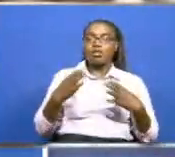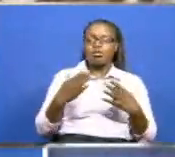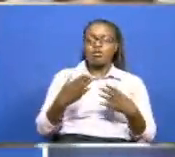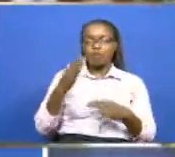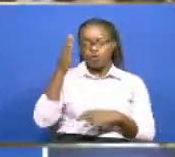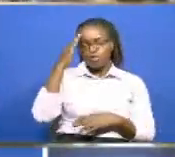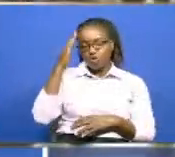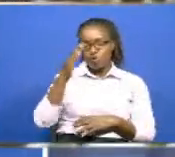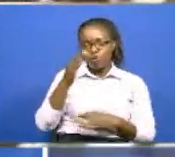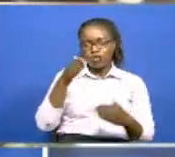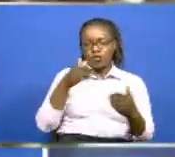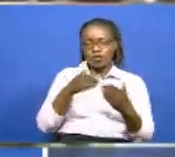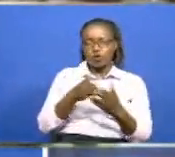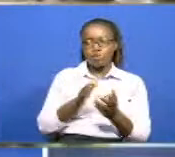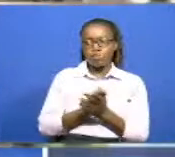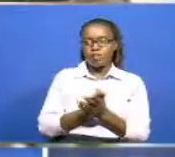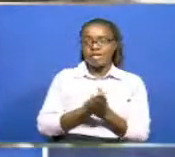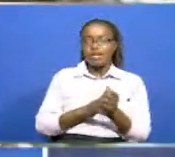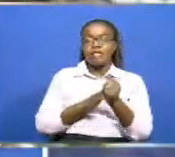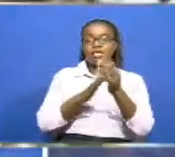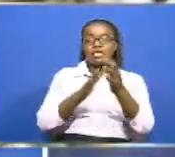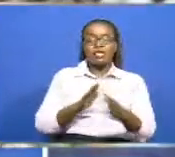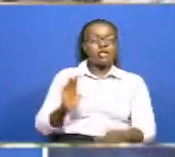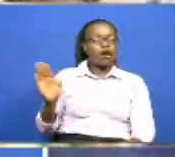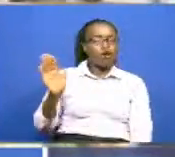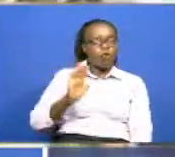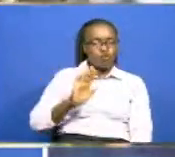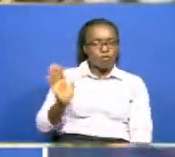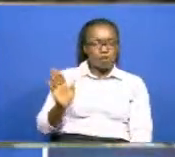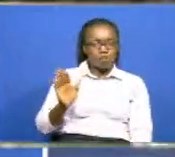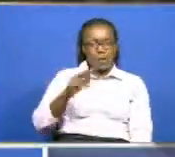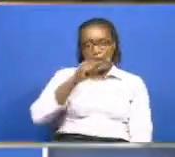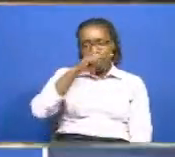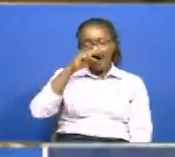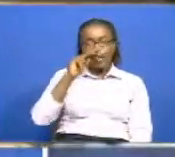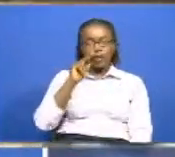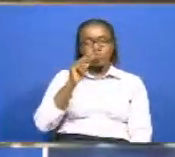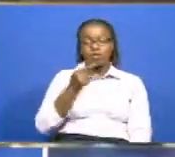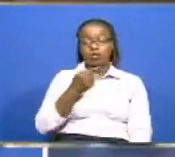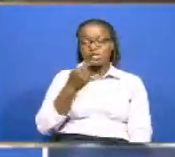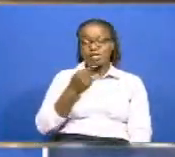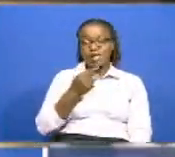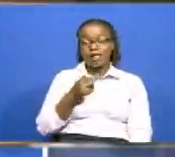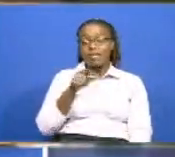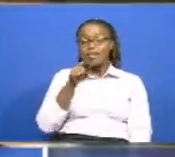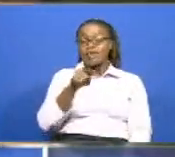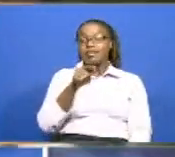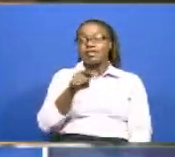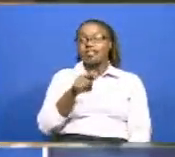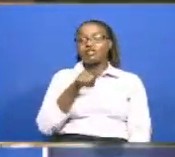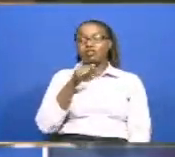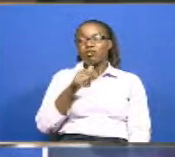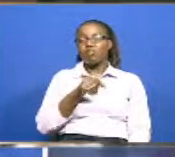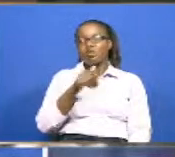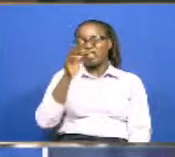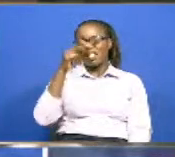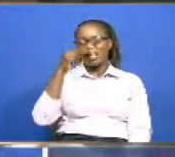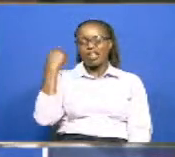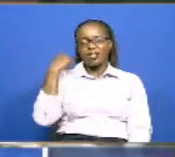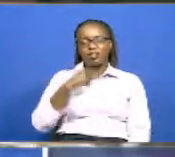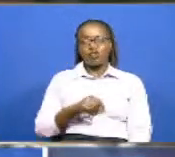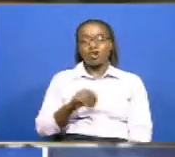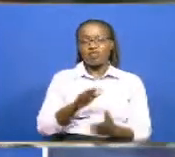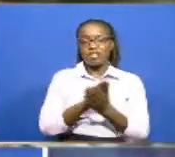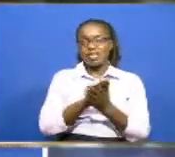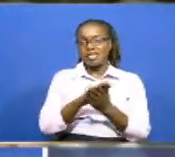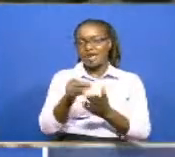huo huo, kiongozi wa chama cha Wiper Democratic Kalonzo Musyoka amesema kuwa chama hicho hakitachukuliwa tena kuwa kikaragosi cha chama